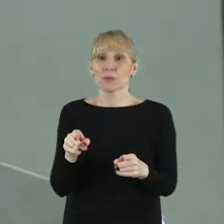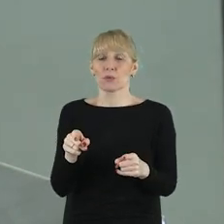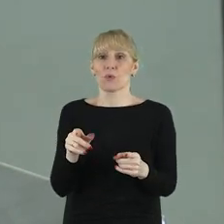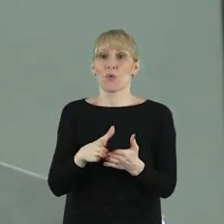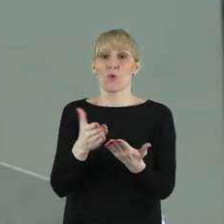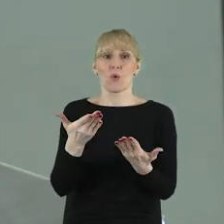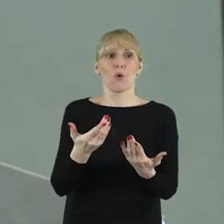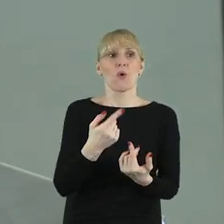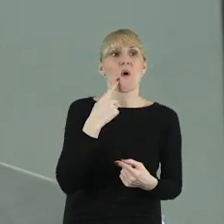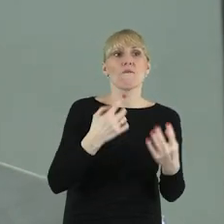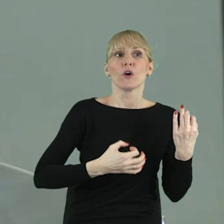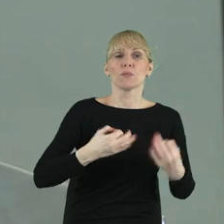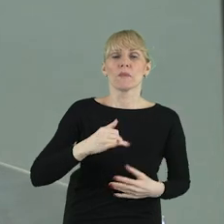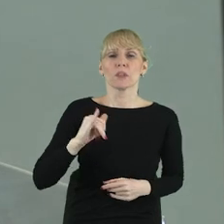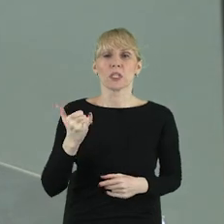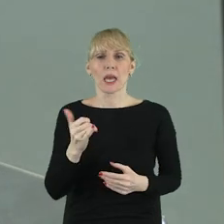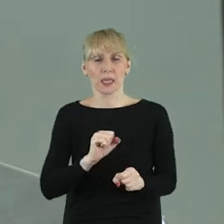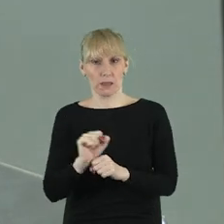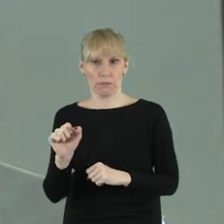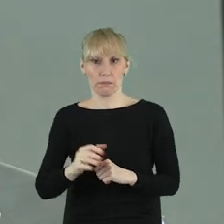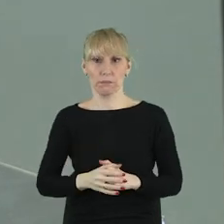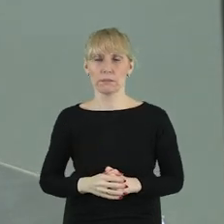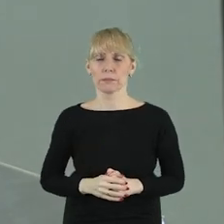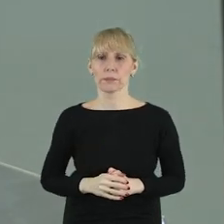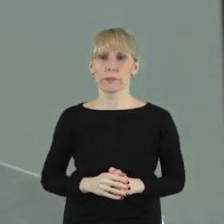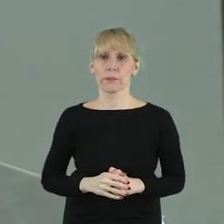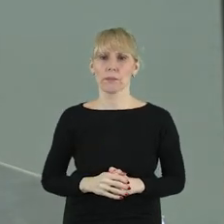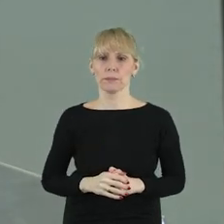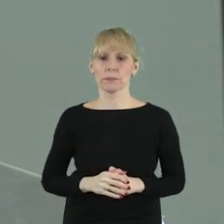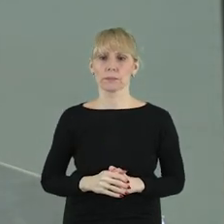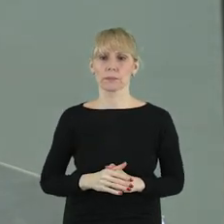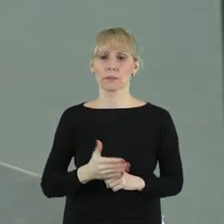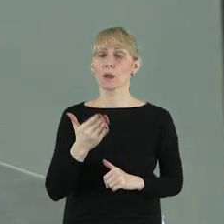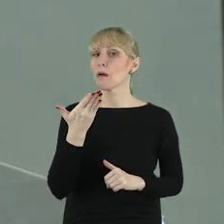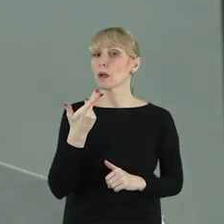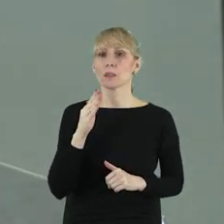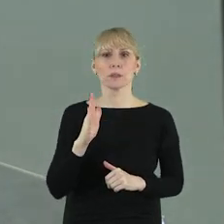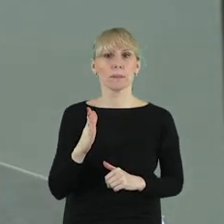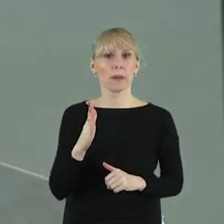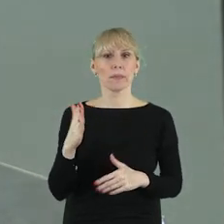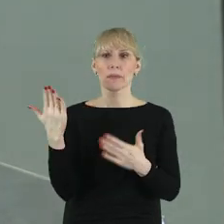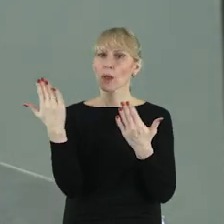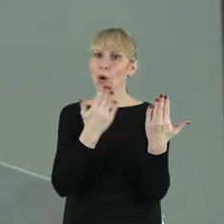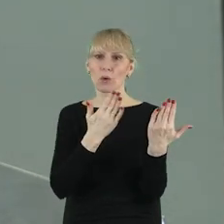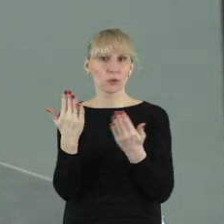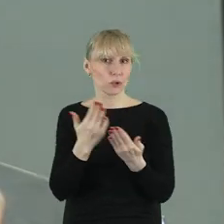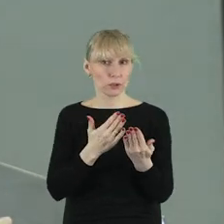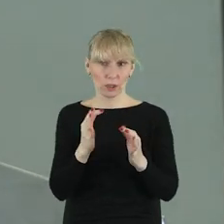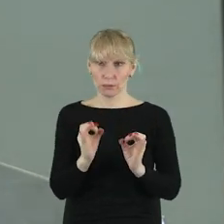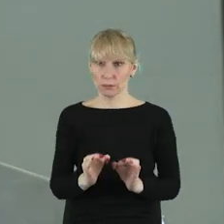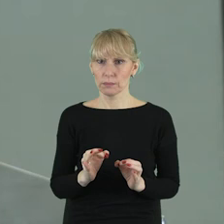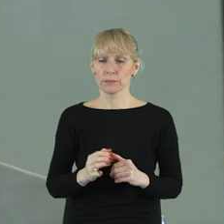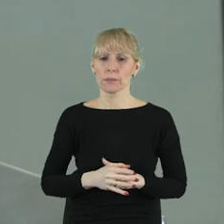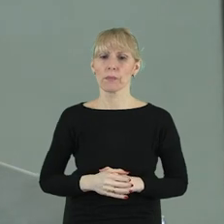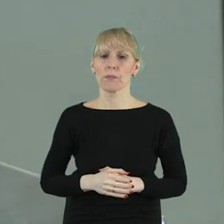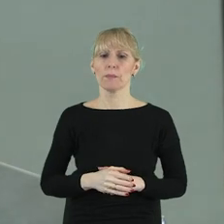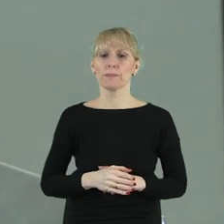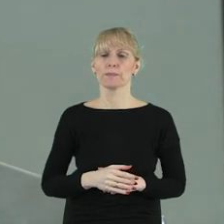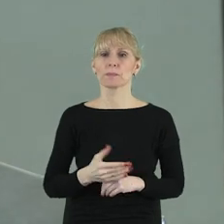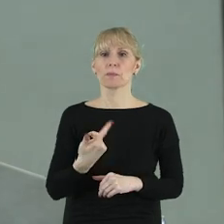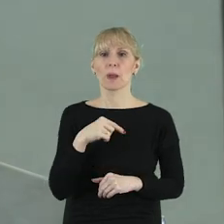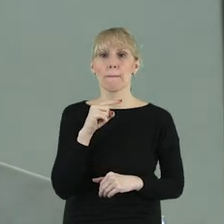tutaj rzecz i jakie wątpliwości się pojawiły. Nie będę tego tutaj odczytywał, szanowni państwo,